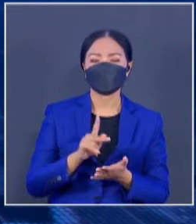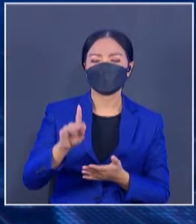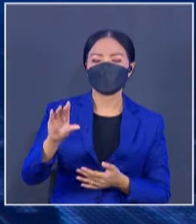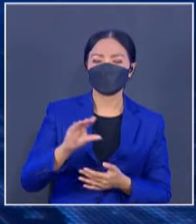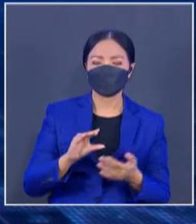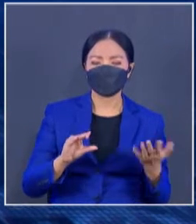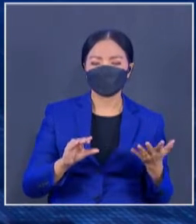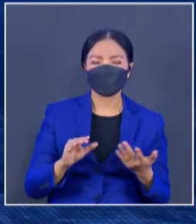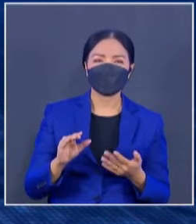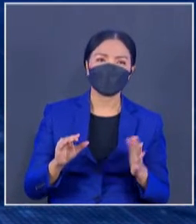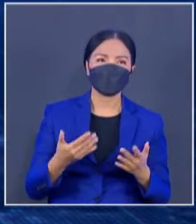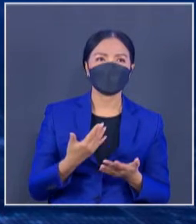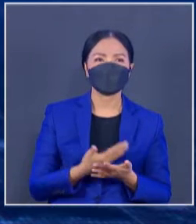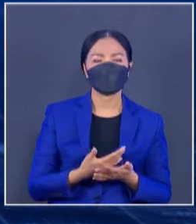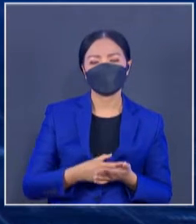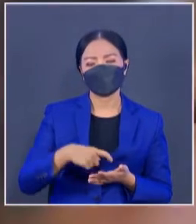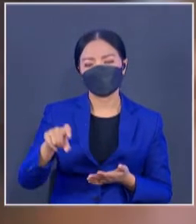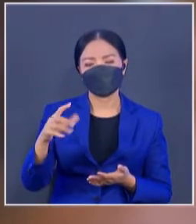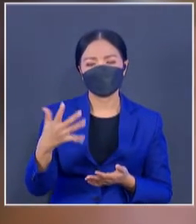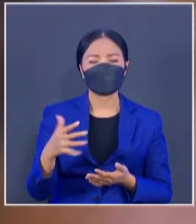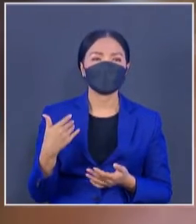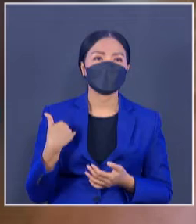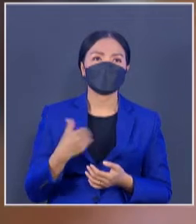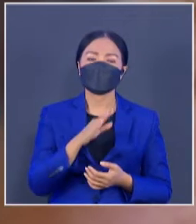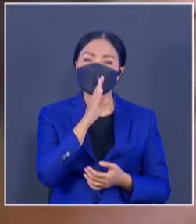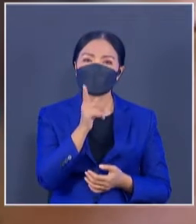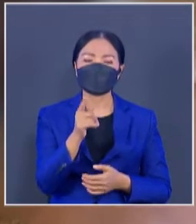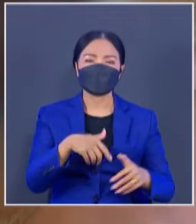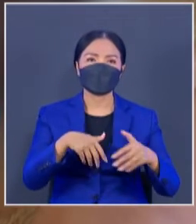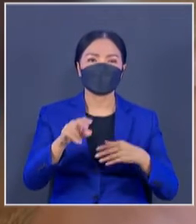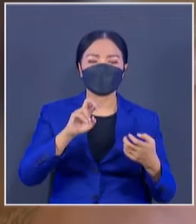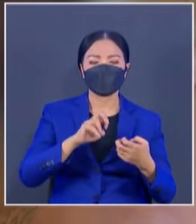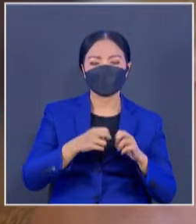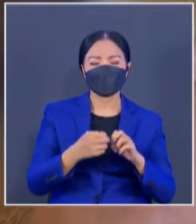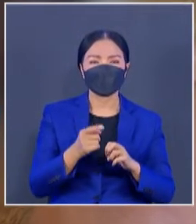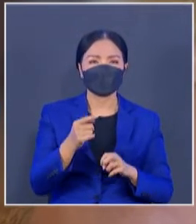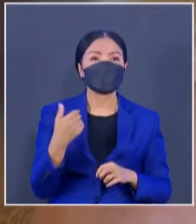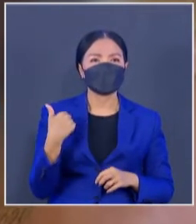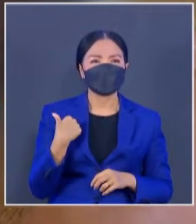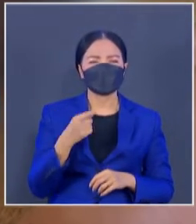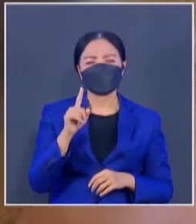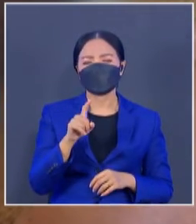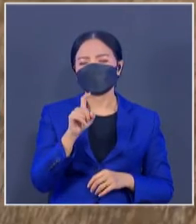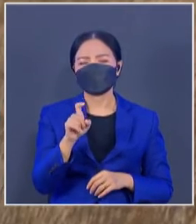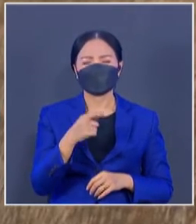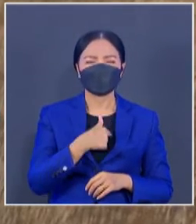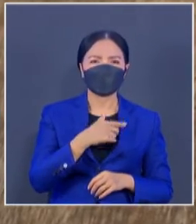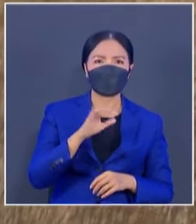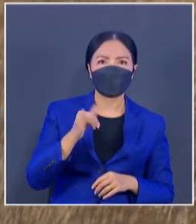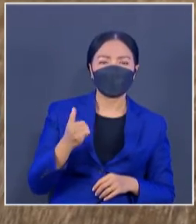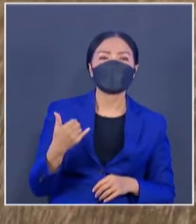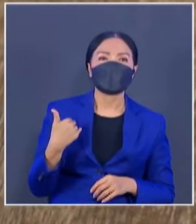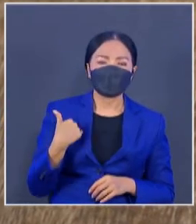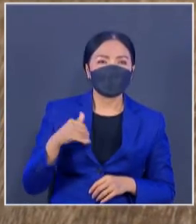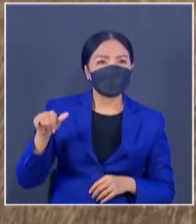ชีพอีกด้วยจะเป็นรูปแบบนี้เดิมๆคุณผู้ชมทั้งนี้หากประชาชนเจอปัญหาดังกล่าวและมีความสงสัยหรือว่าไม่แน่ใจ